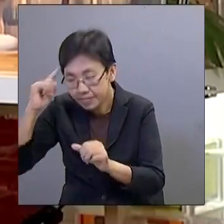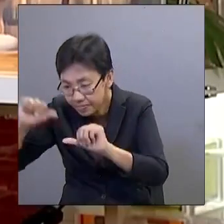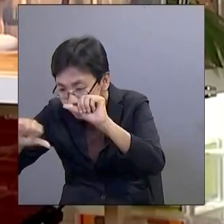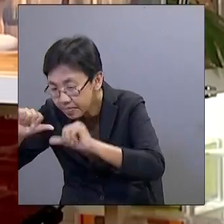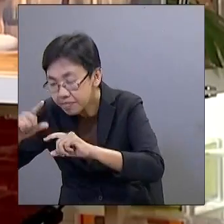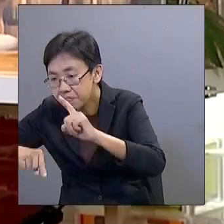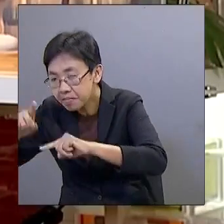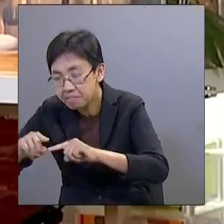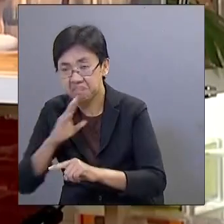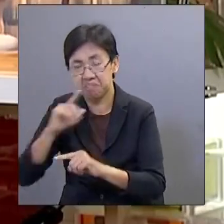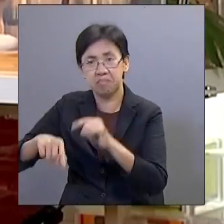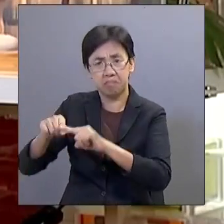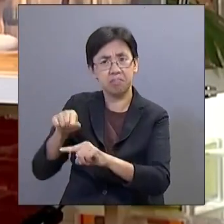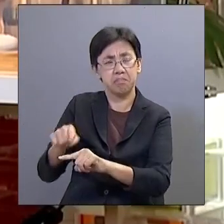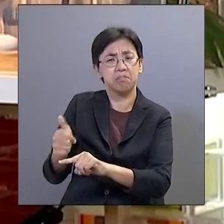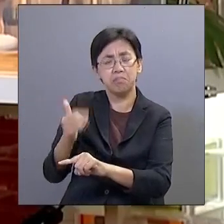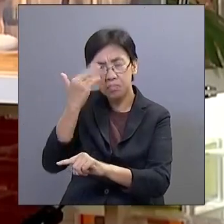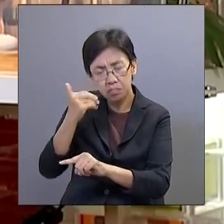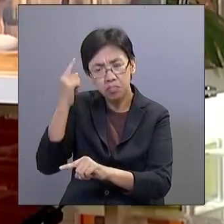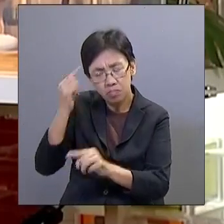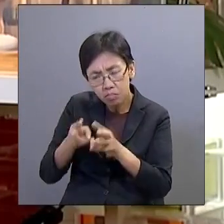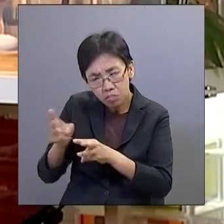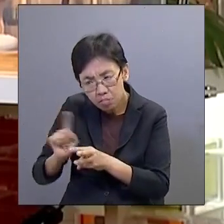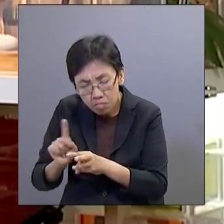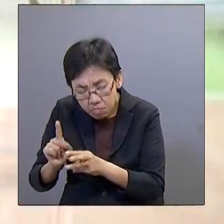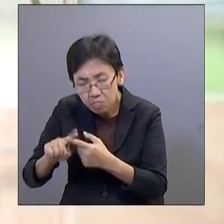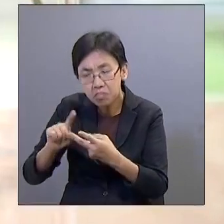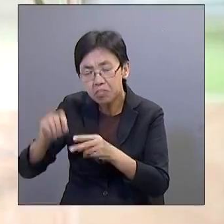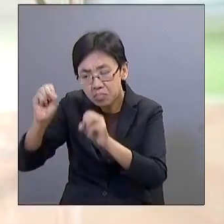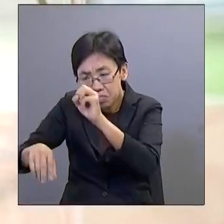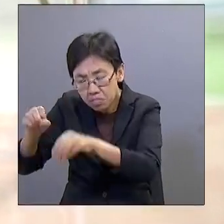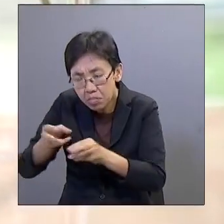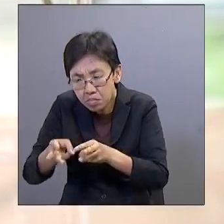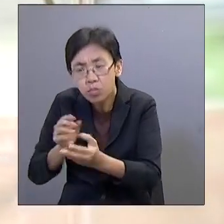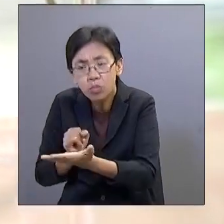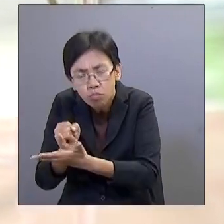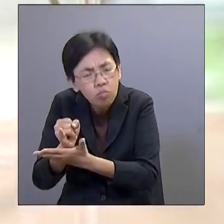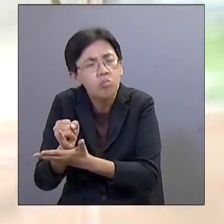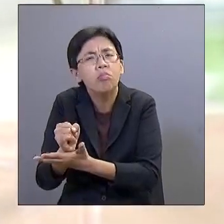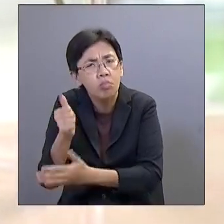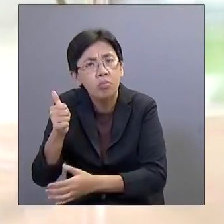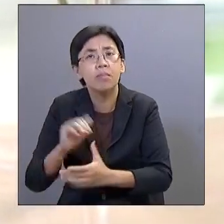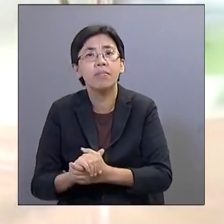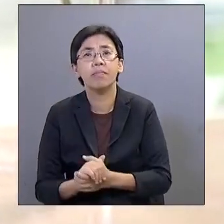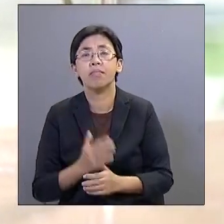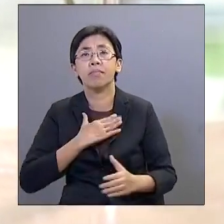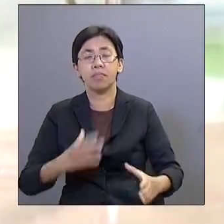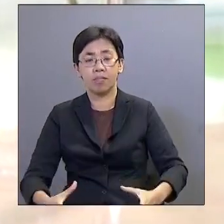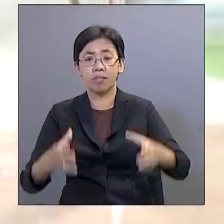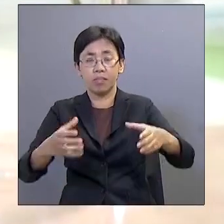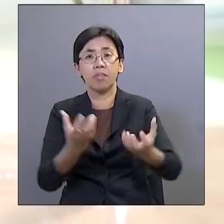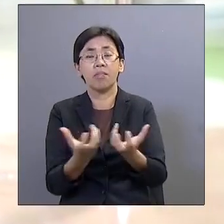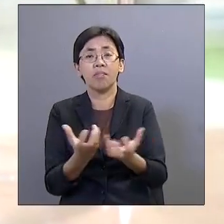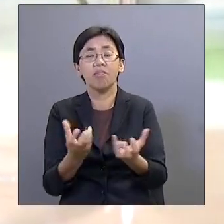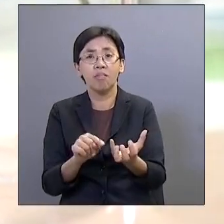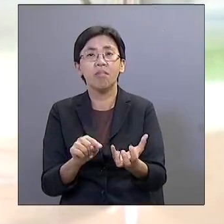แล้วดูแลใช้การทิ้งอย่างถูกวิธีมันก็ไม่ได้เป็นผู้ร้ายนะครับเราก็เลยทำตัวนี้ขึ้นมาโอเคส่วนหนึ่งเป็นของในเชิงธุ